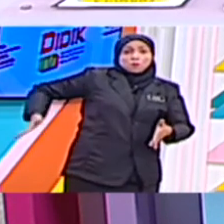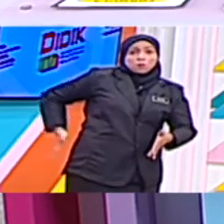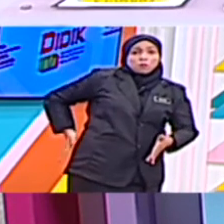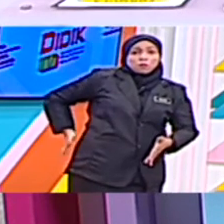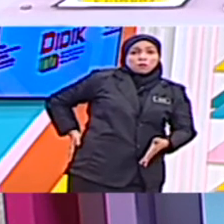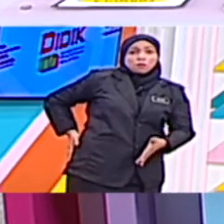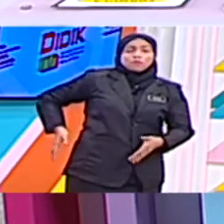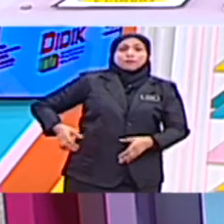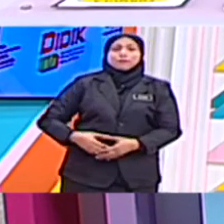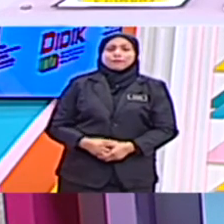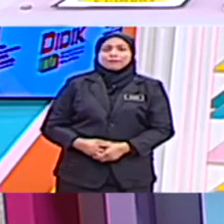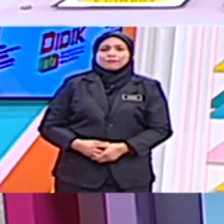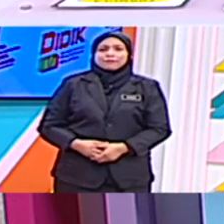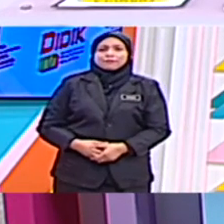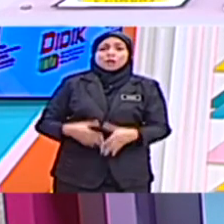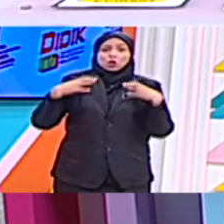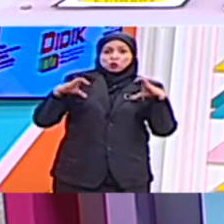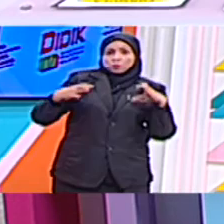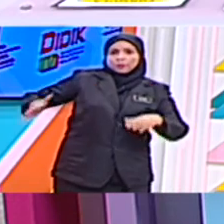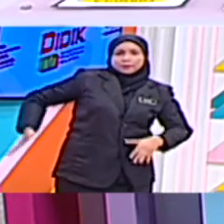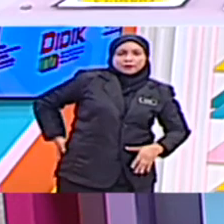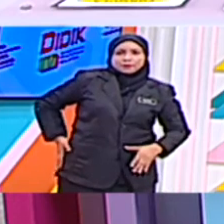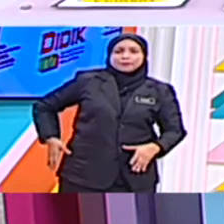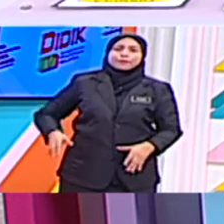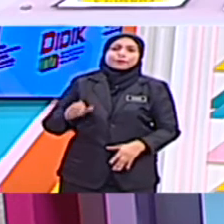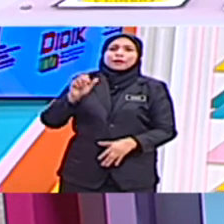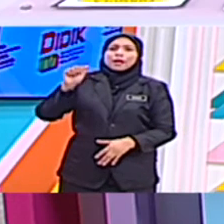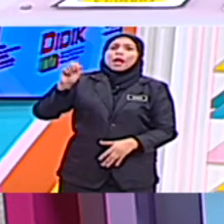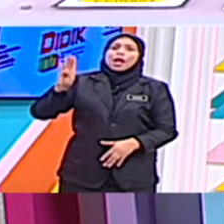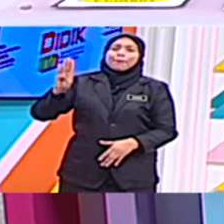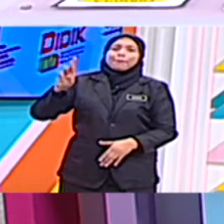punggung. Okey, ada orang cuba nak pegang punggung. Abrar nak kata apa, Abrar?